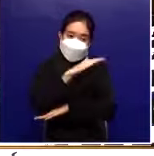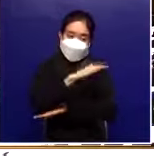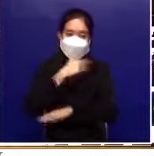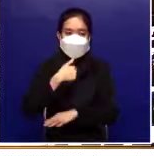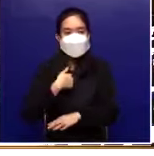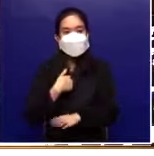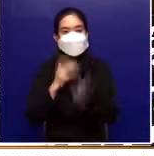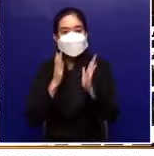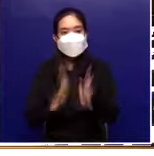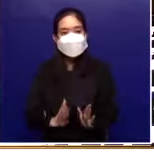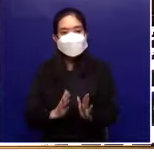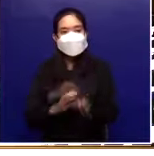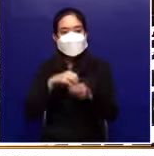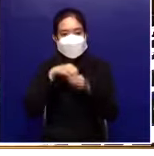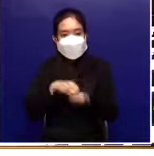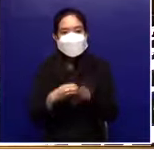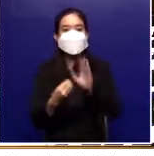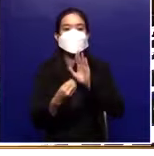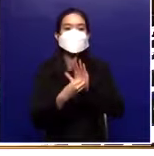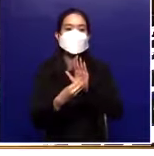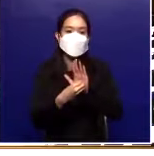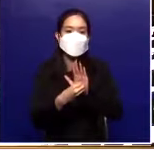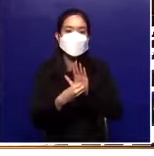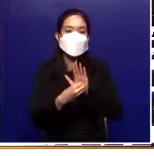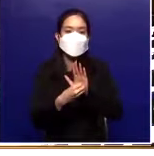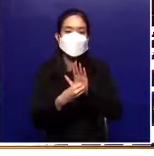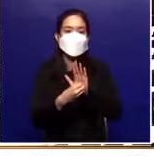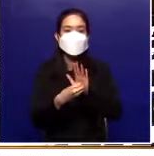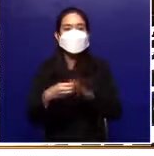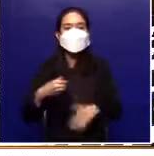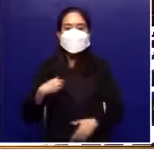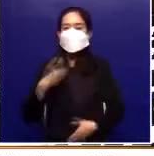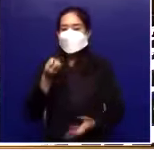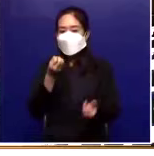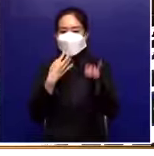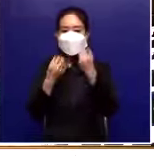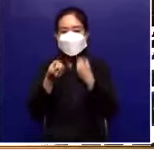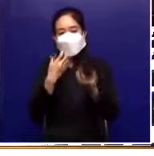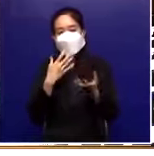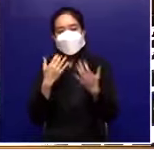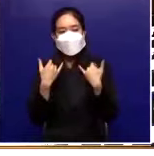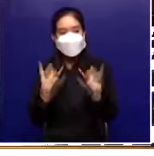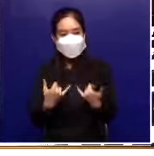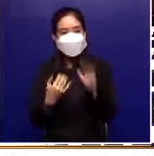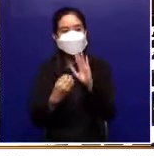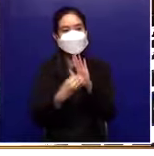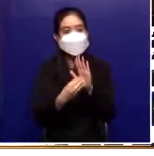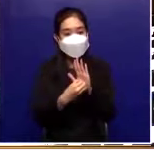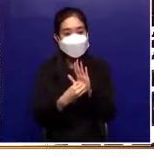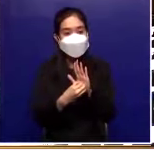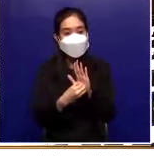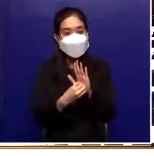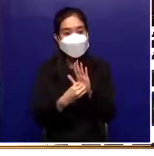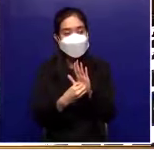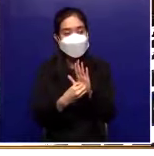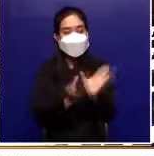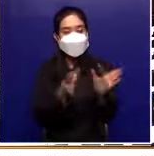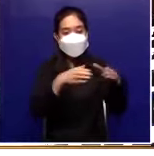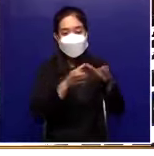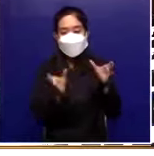านครหลายคนก็บอกว่าข้อยังชั่วขึ้นมาหน่อยกทม.ประกาศให้5กลุ่มนั้นเปิด